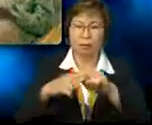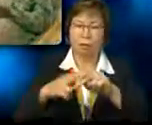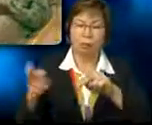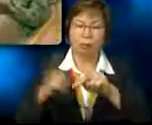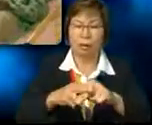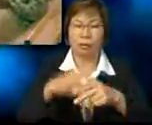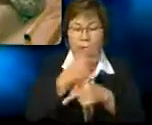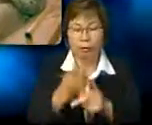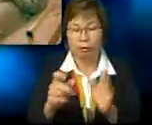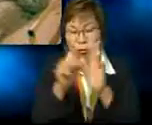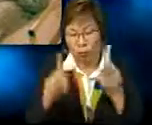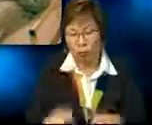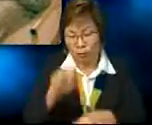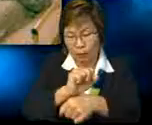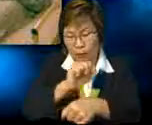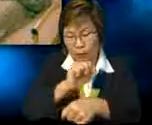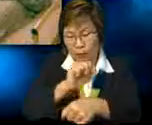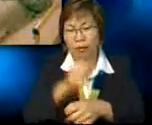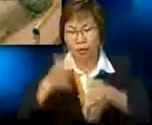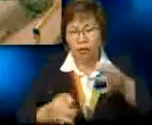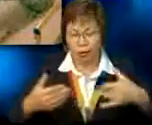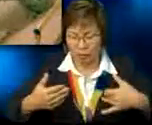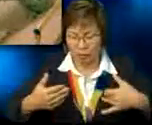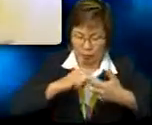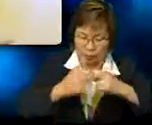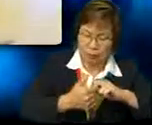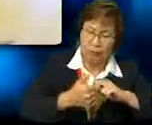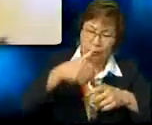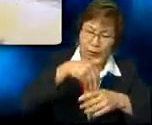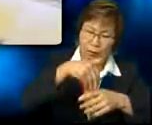Jadi seseorang yang bekerja tu, kalau dia ada masalah